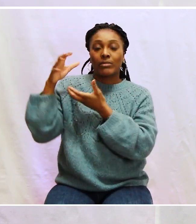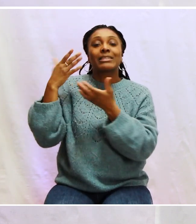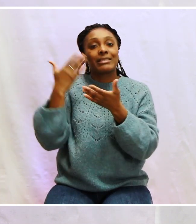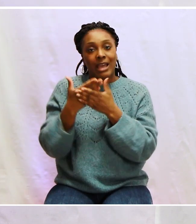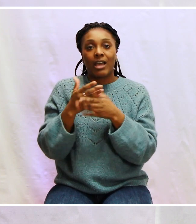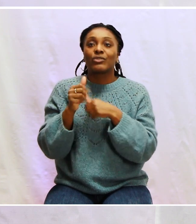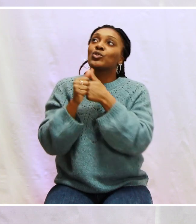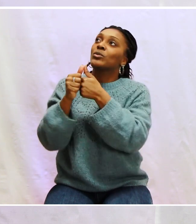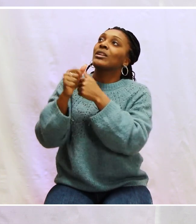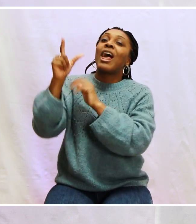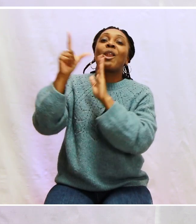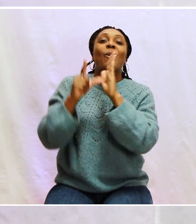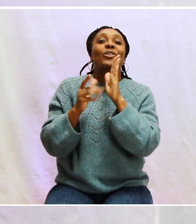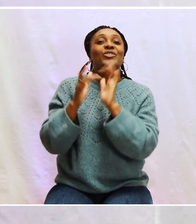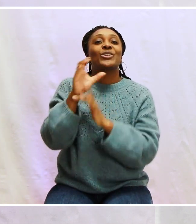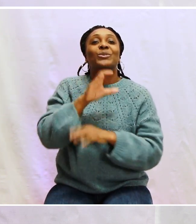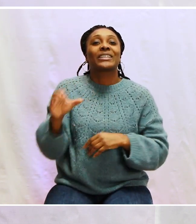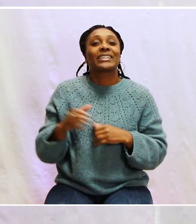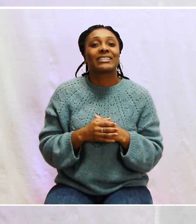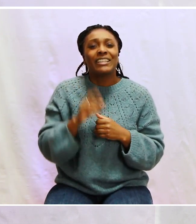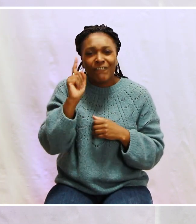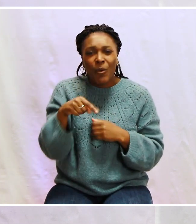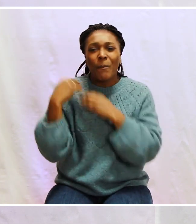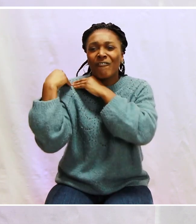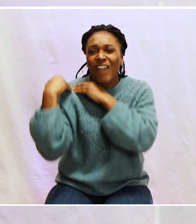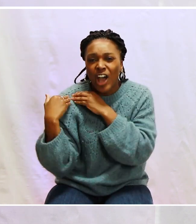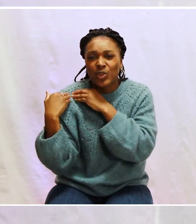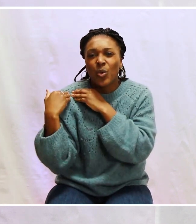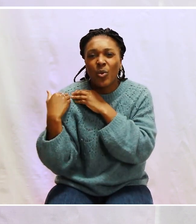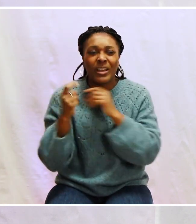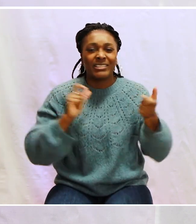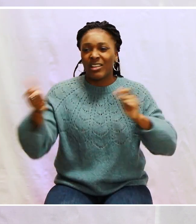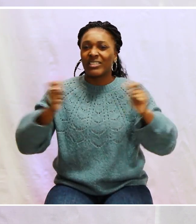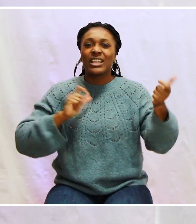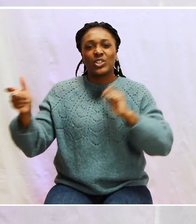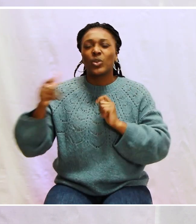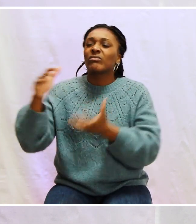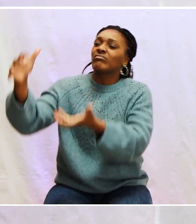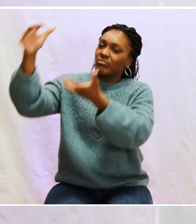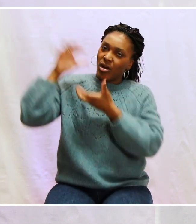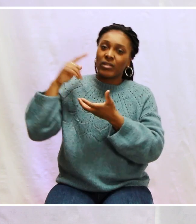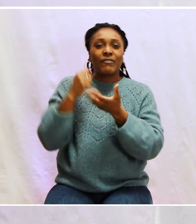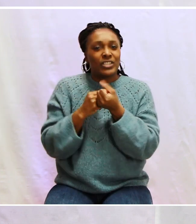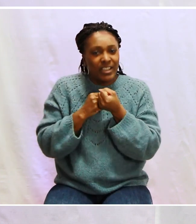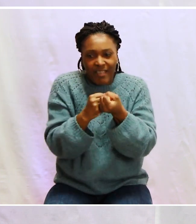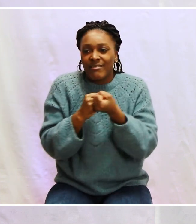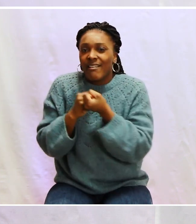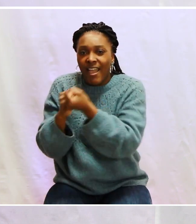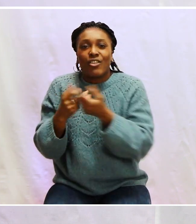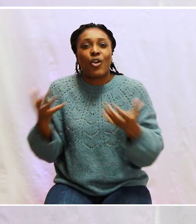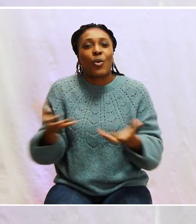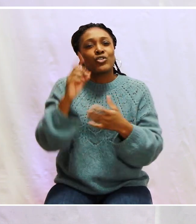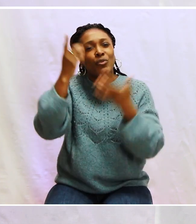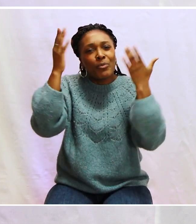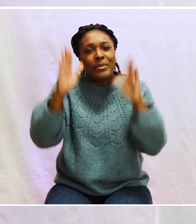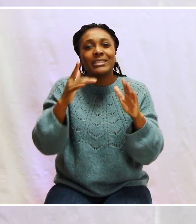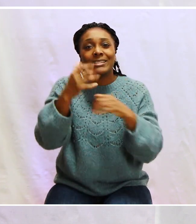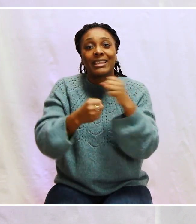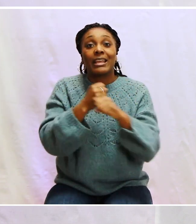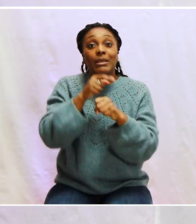mon mot de conclusion, ce verset de conclusion. Portons les fardeaux les uns des autres. Que Dieu vous bénisse en cette année, mais que vous soyez des